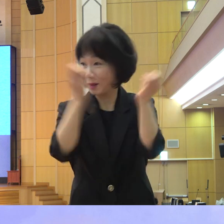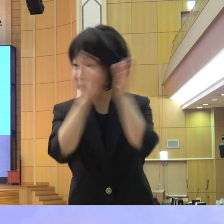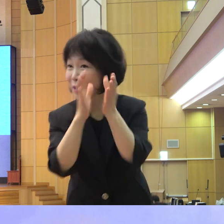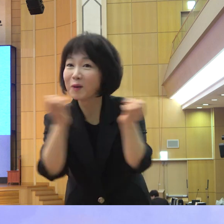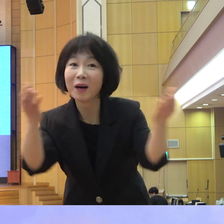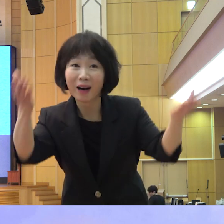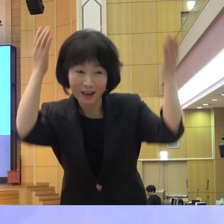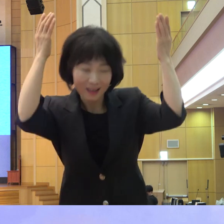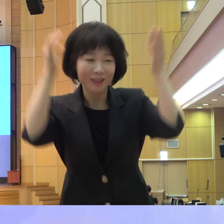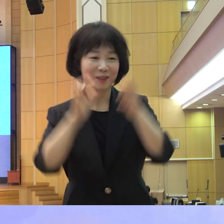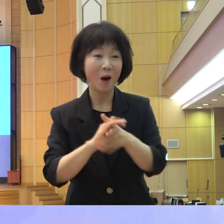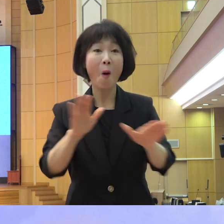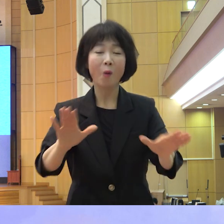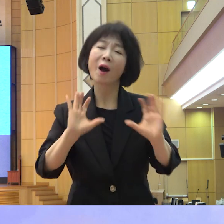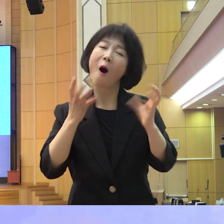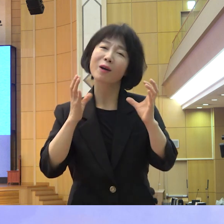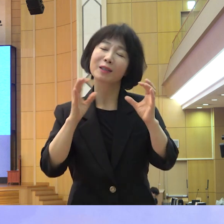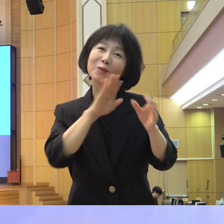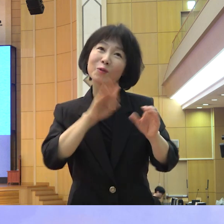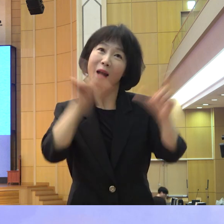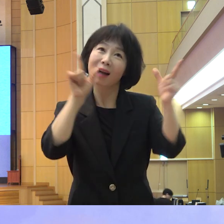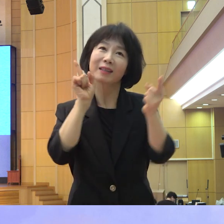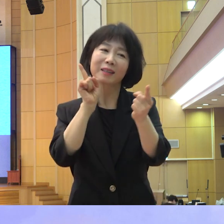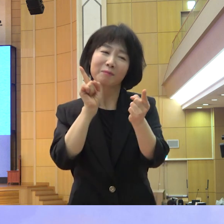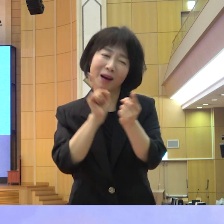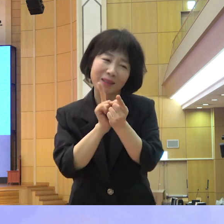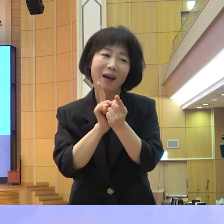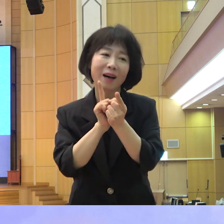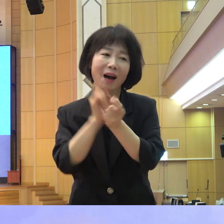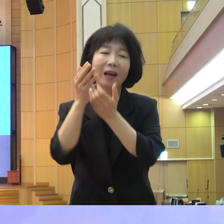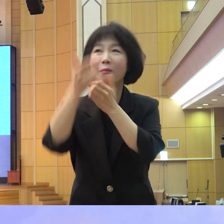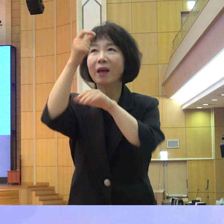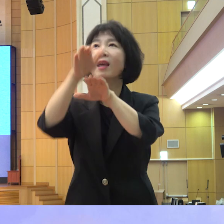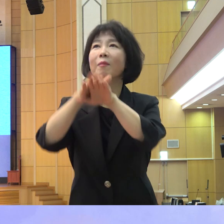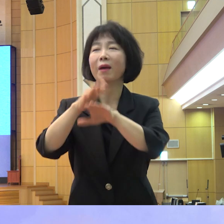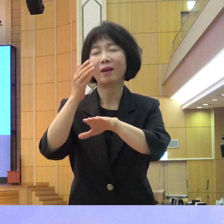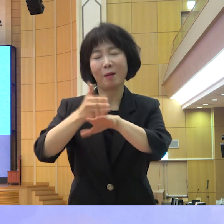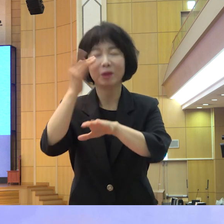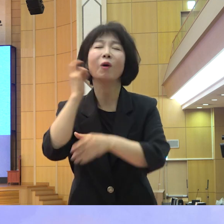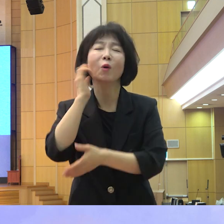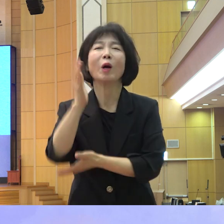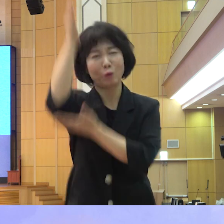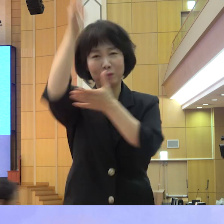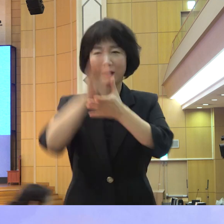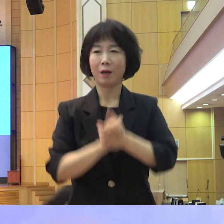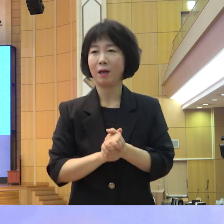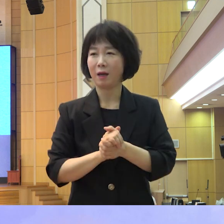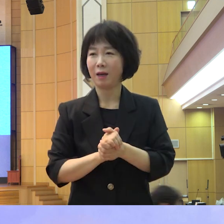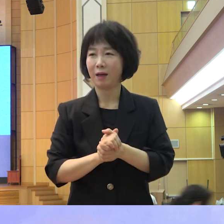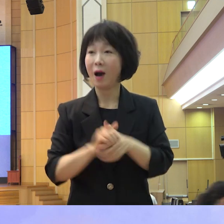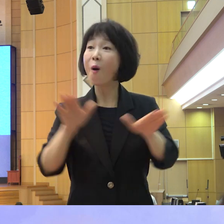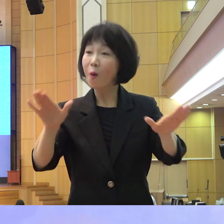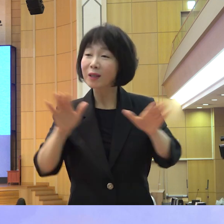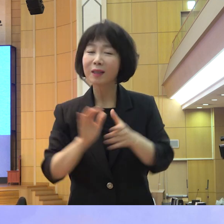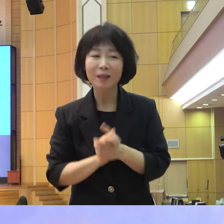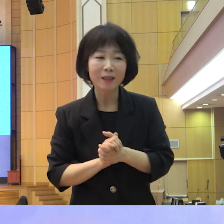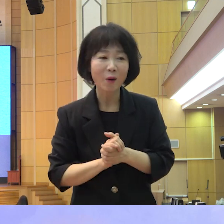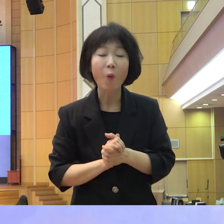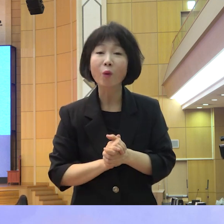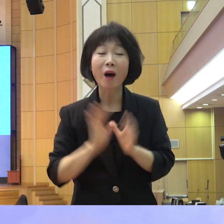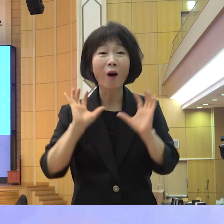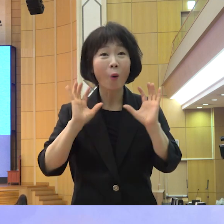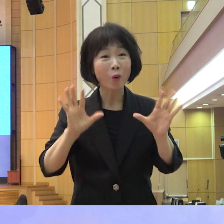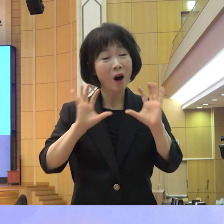할렐루야. 네, 오늘 어린이 주일 이렇게 예배 드릴 수 있게 하신 하나님께 감사와 영광을 돌립니다. 오늘